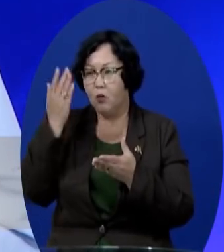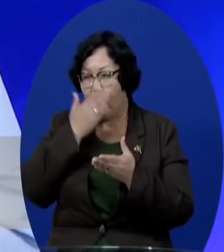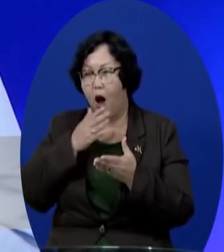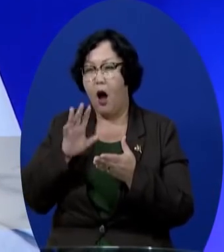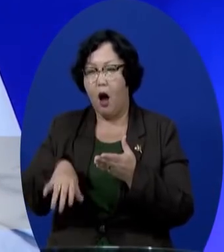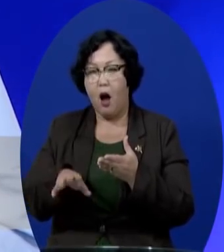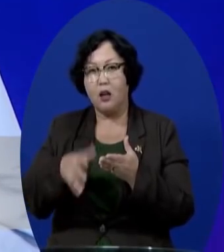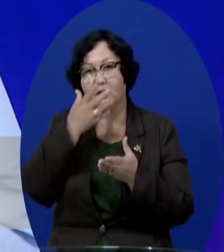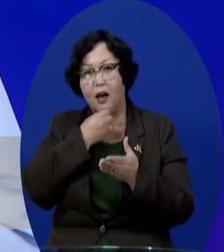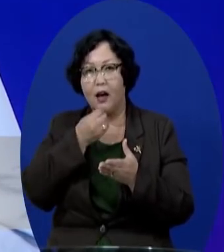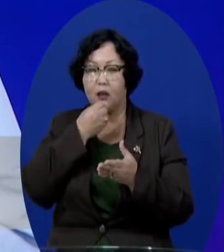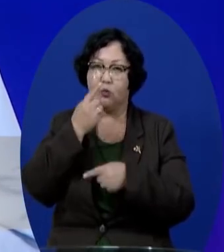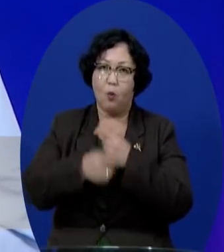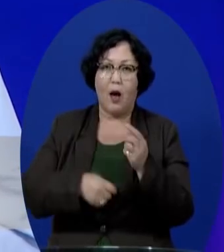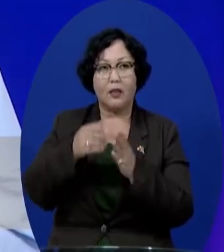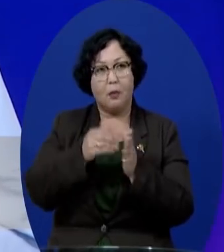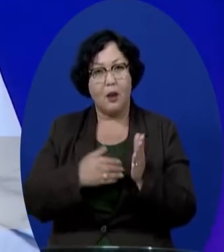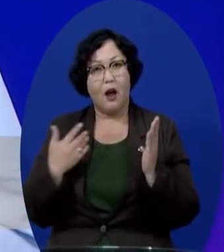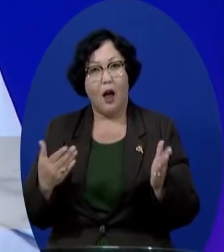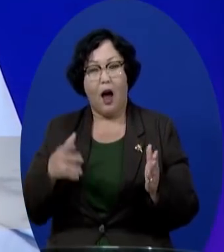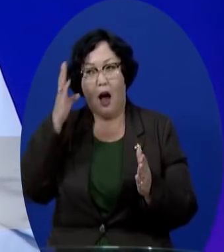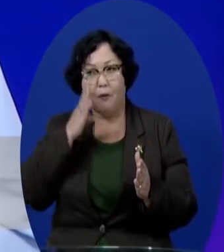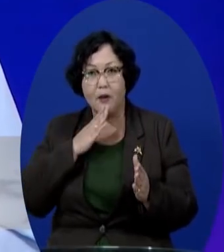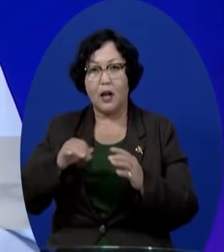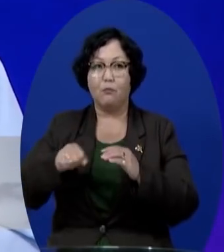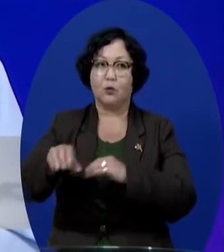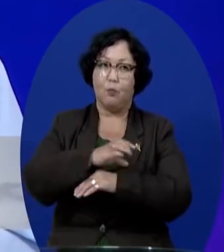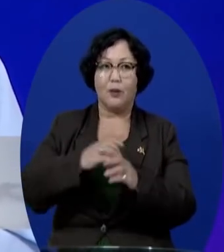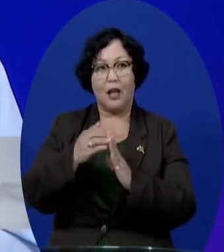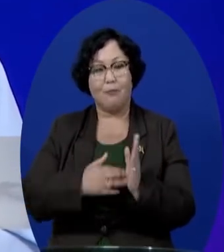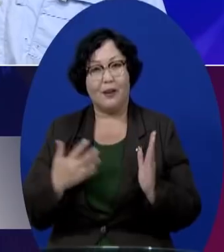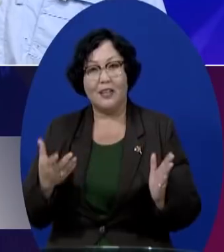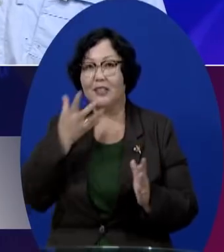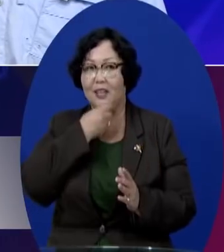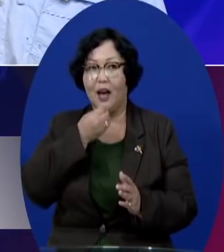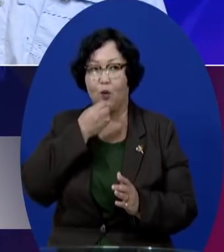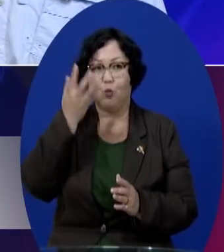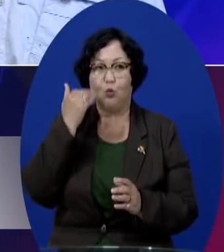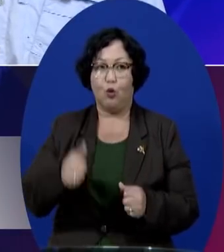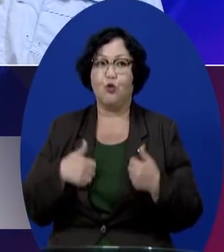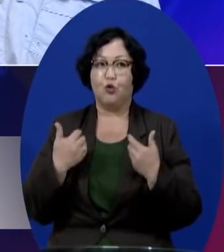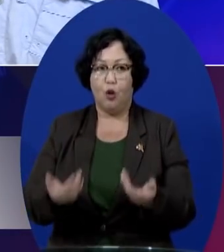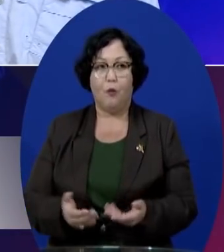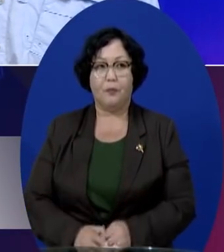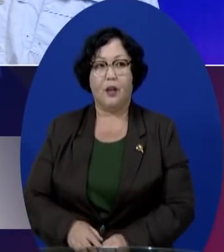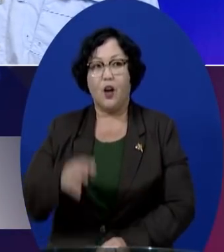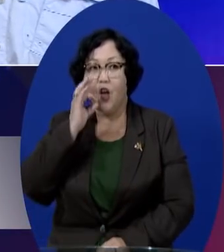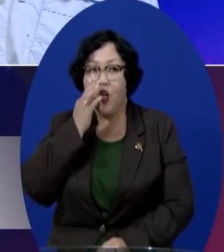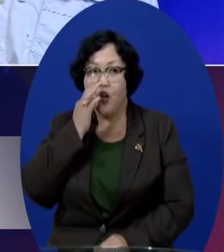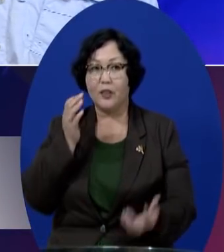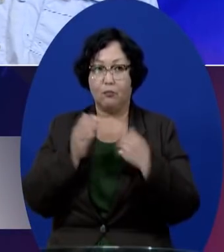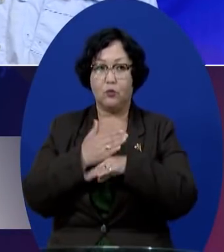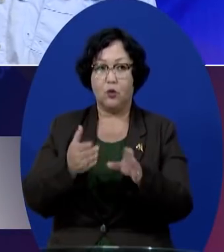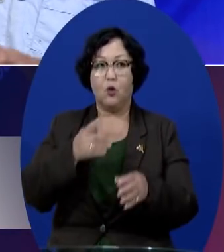байгаа ийм сайхан хүүхэлдэйн кино удахгүй та бүхний мэдээг милах нэ. Энэ хүүхэлдэйн киногаараа амьтан,